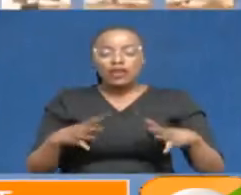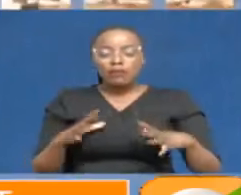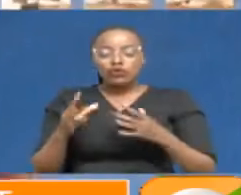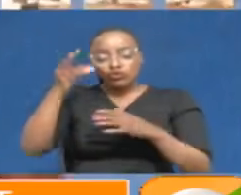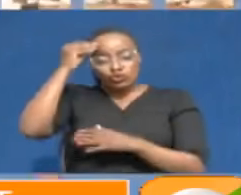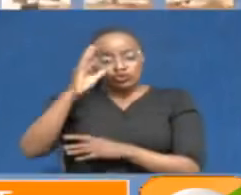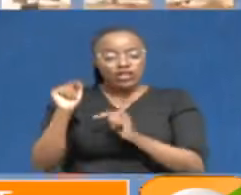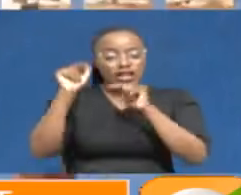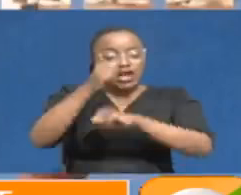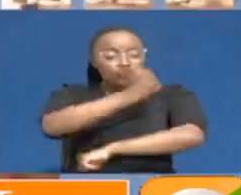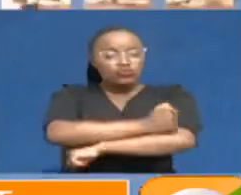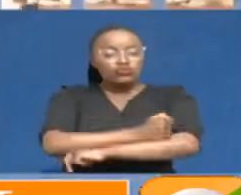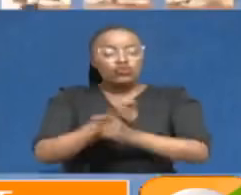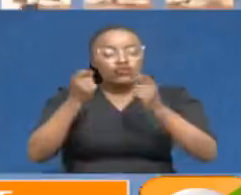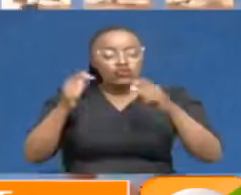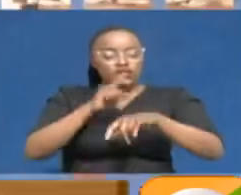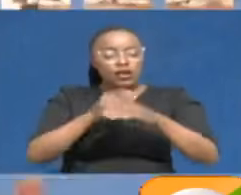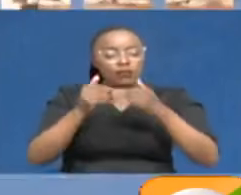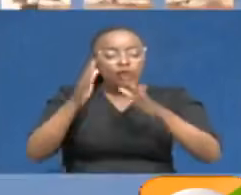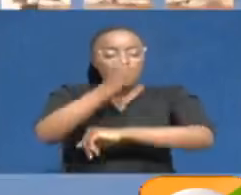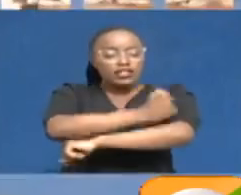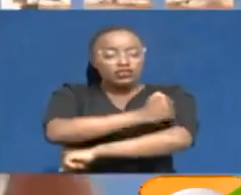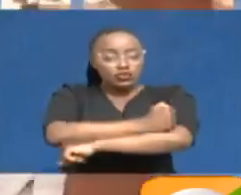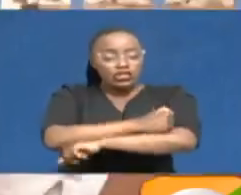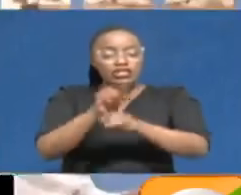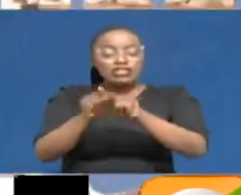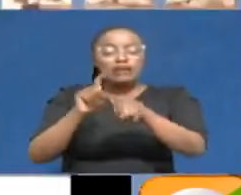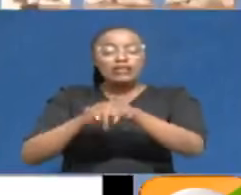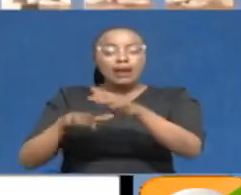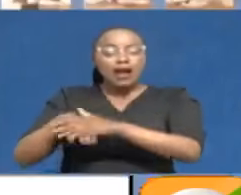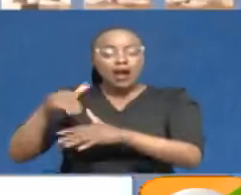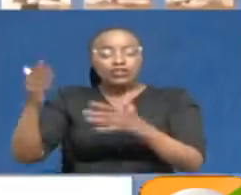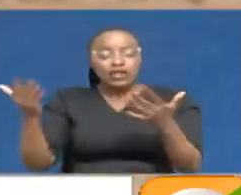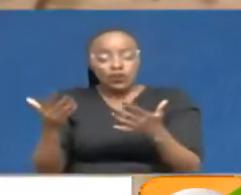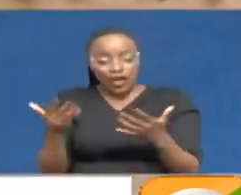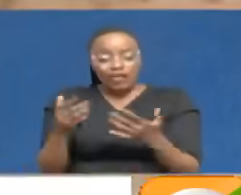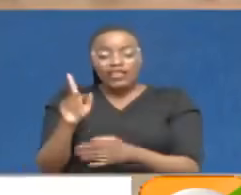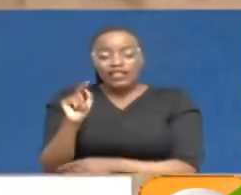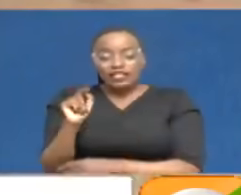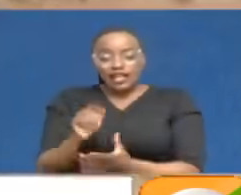of students and pupils when we open the schools, especially outside